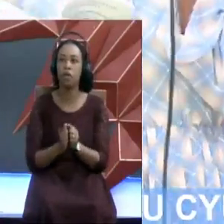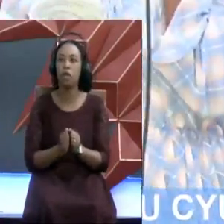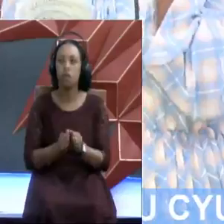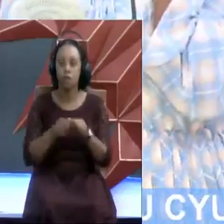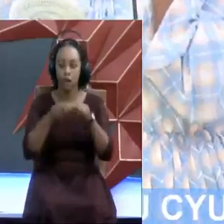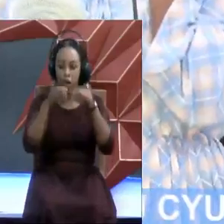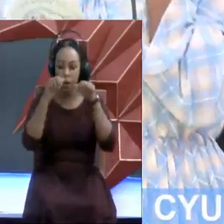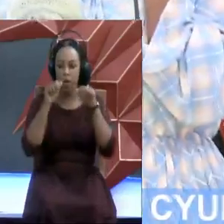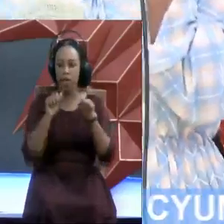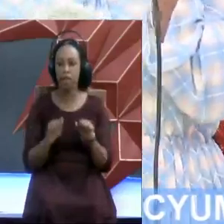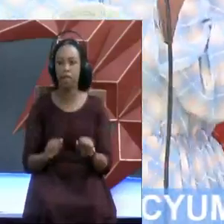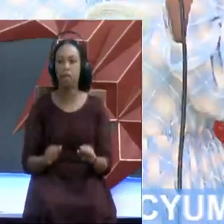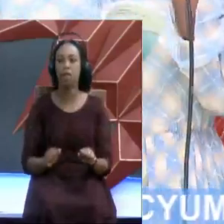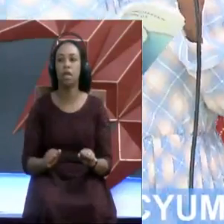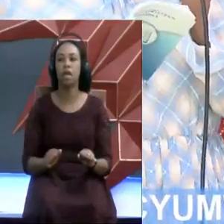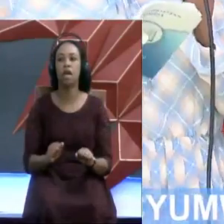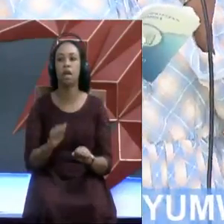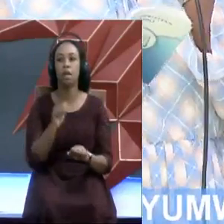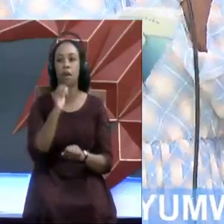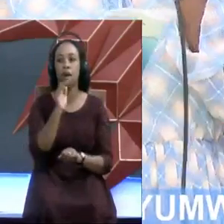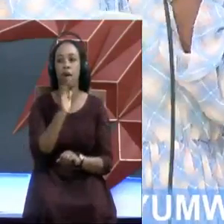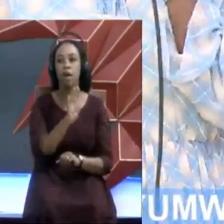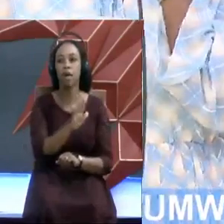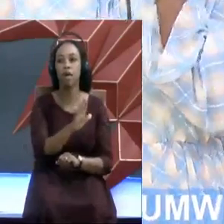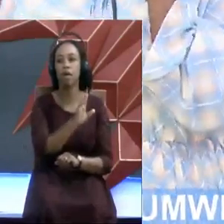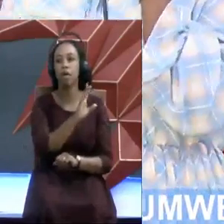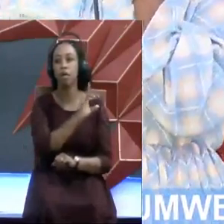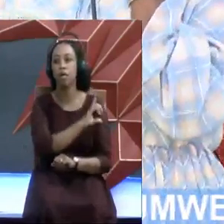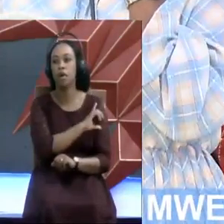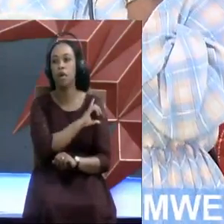uwezo wake Bwana